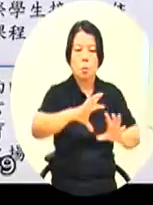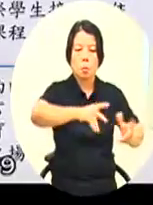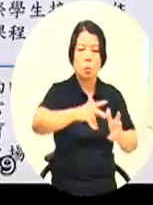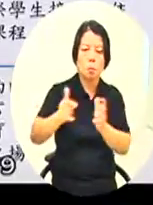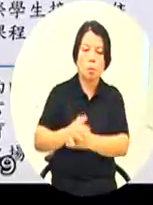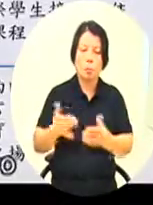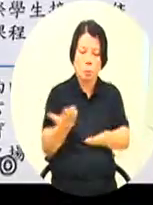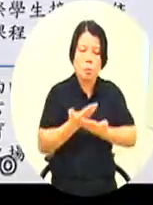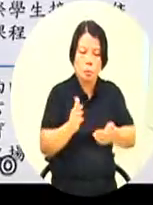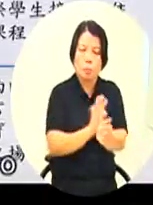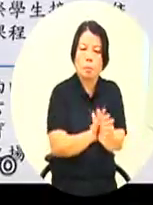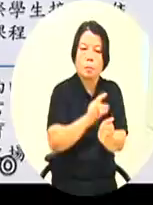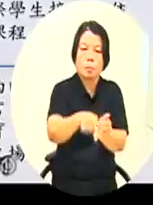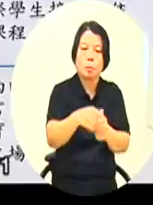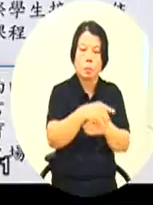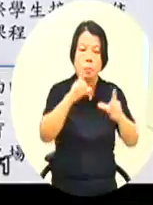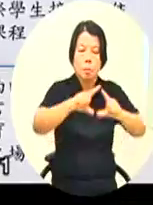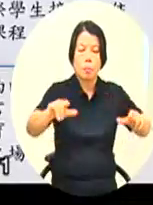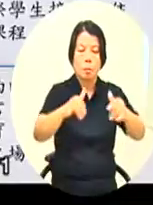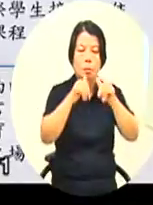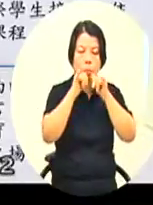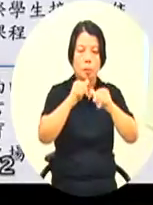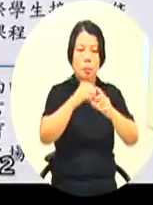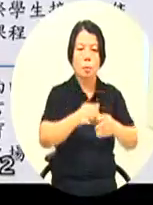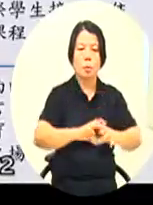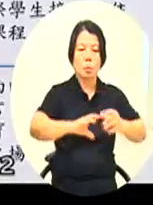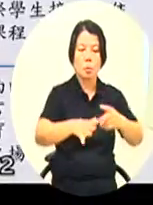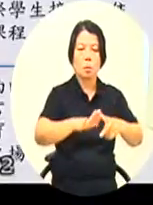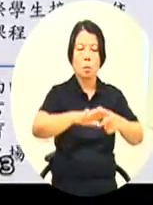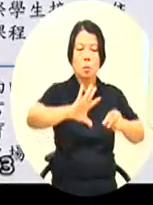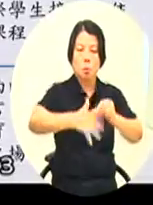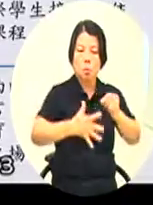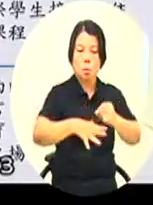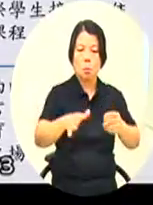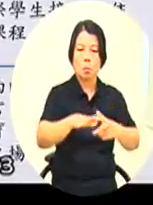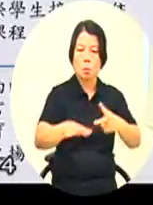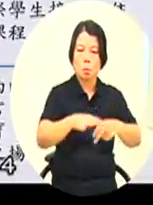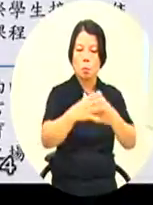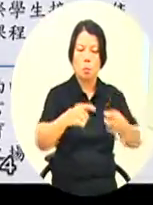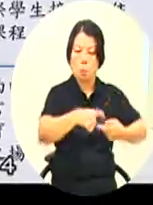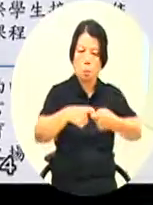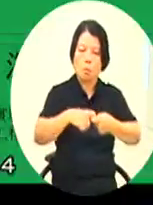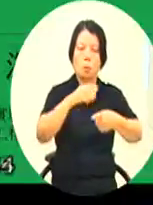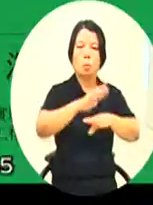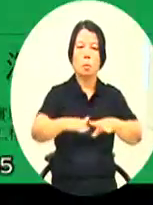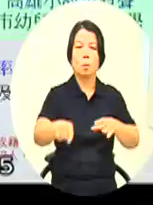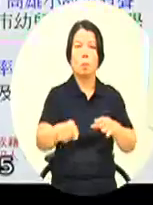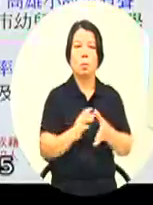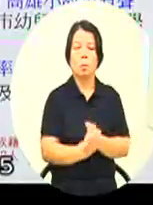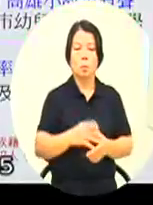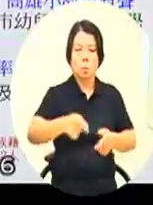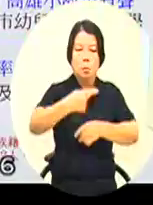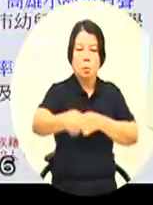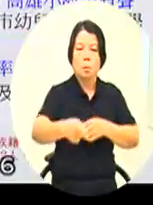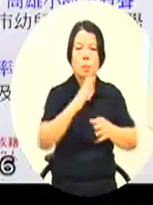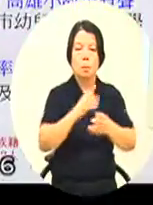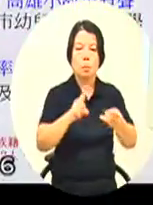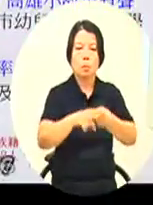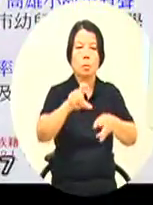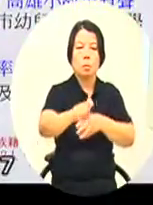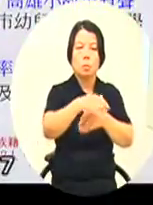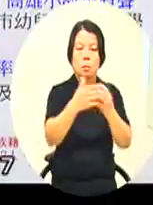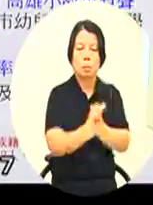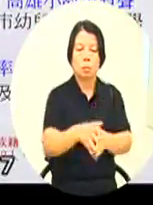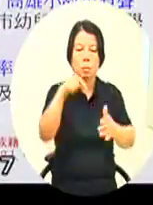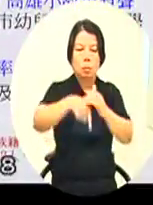等等，所以跟大寮的国中跟下面的国小呢会有很好的连接。那在下面一个主要的议题就是深耕本